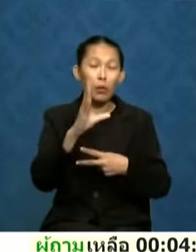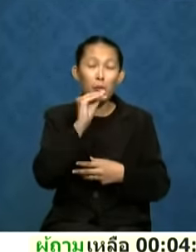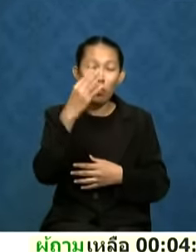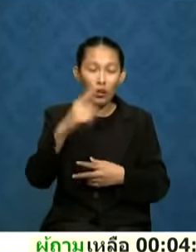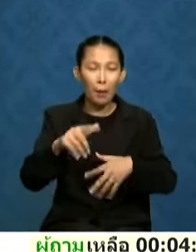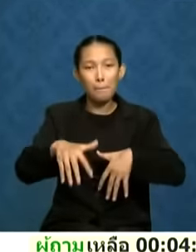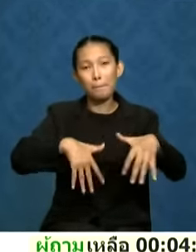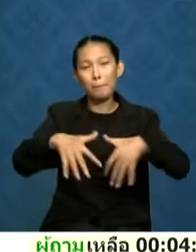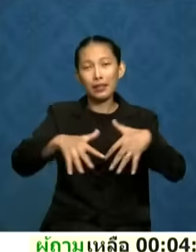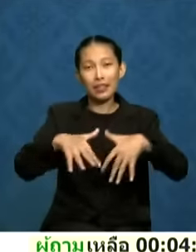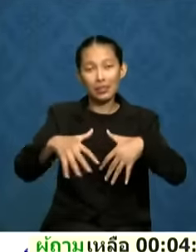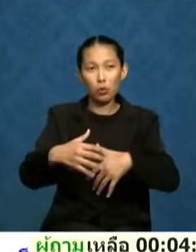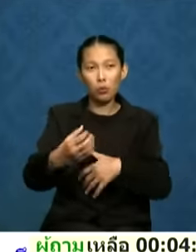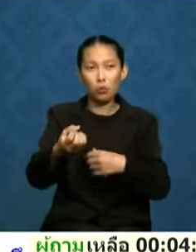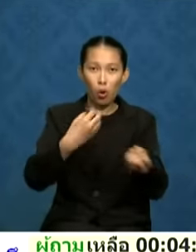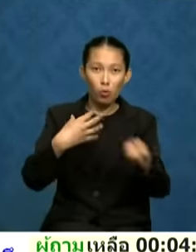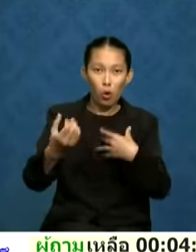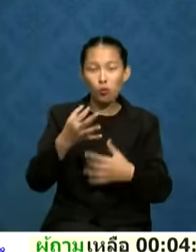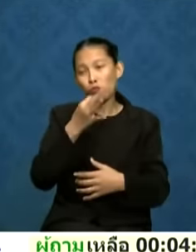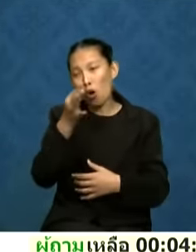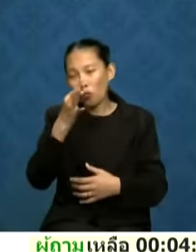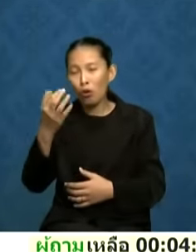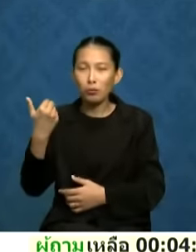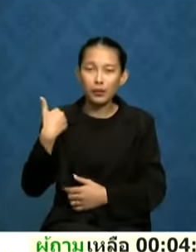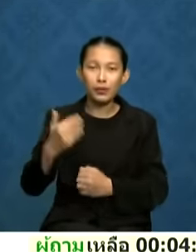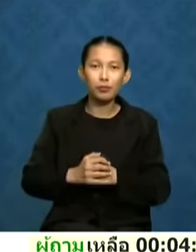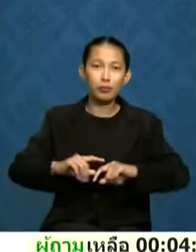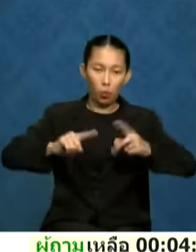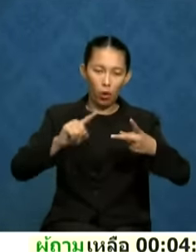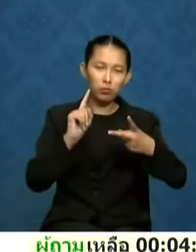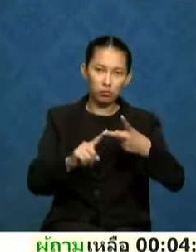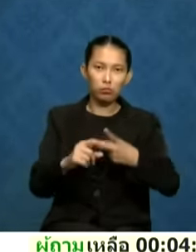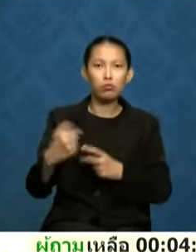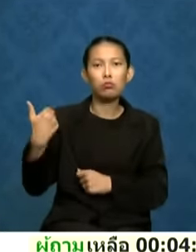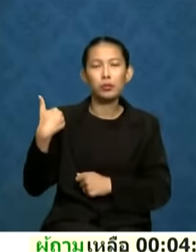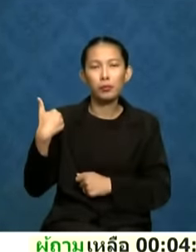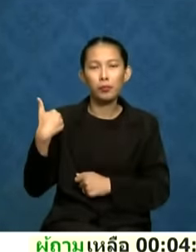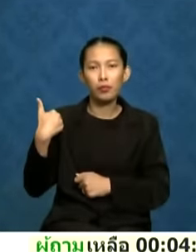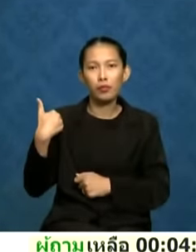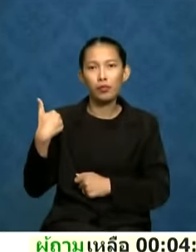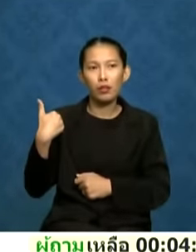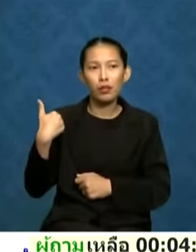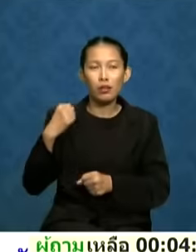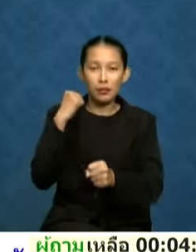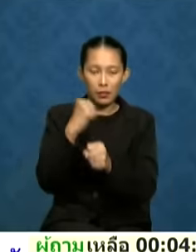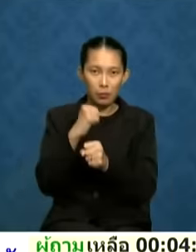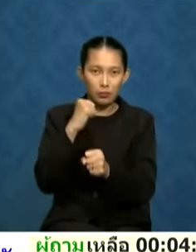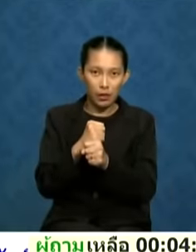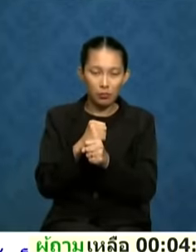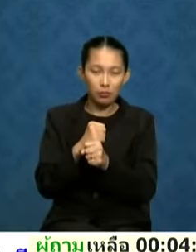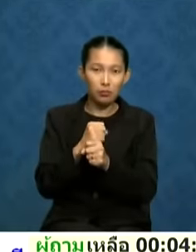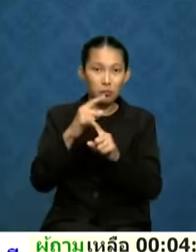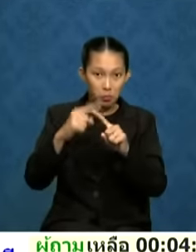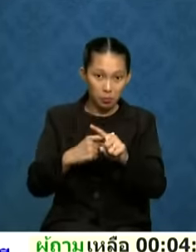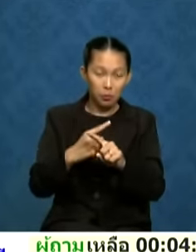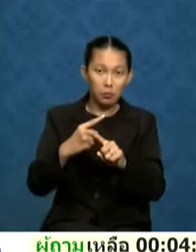ที่พน้องประชาชน ภาปชาชนเขาไปไปฟ้องกันแต่มัมอคดีหนึงที่ดำเนนการตั้งแต่ปี